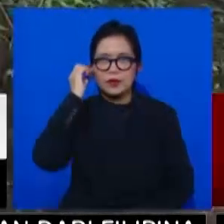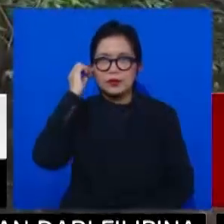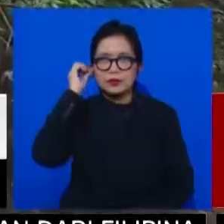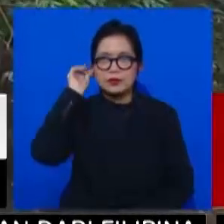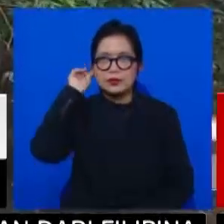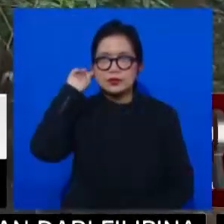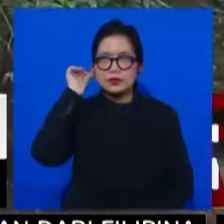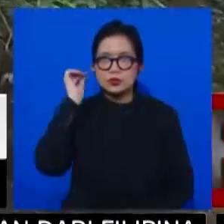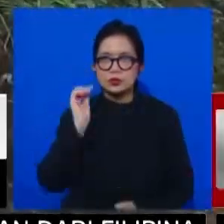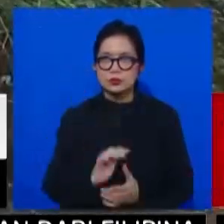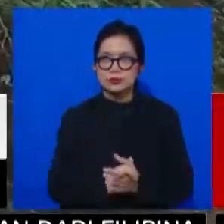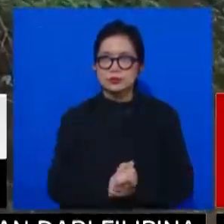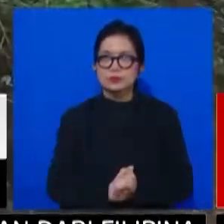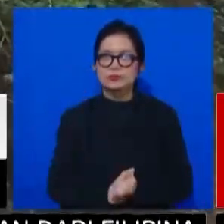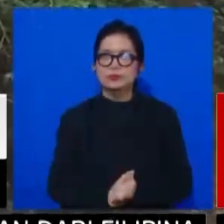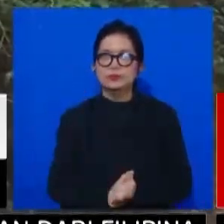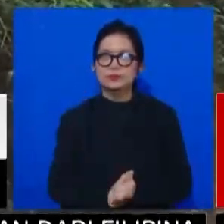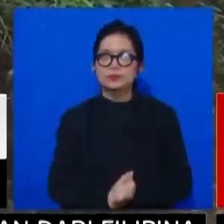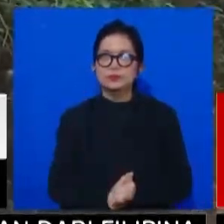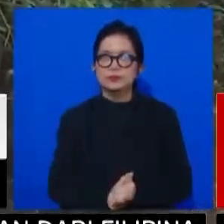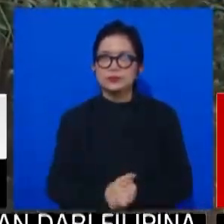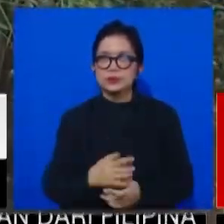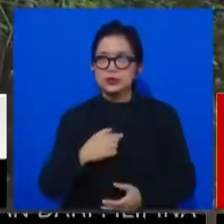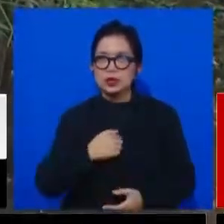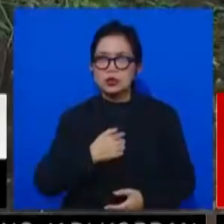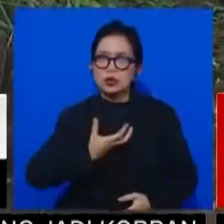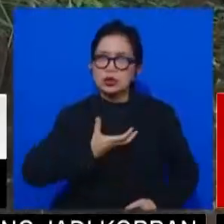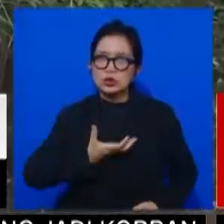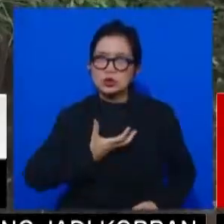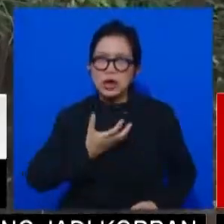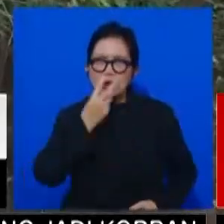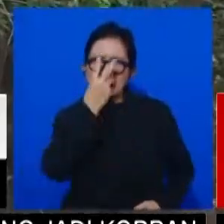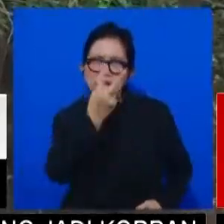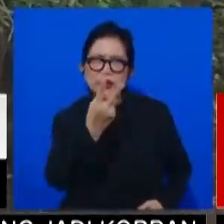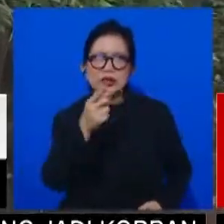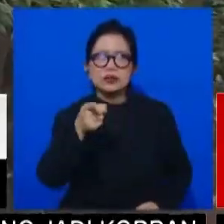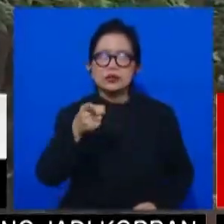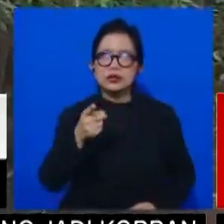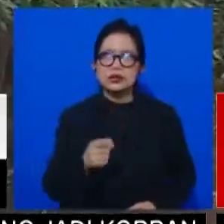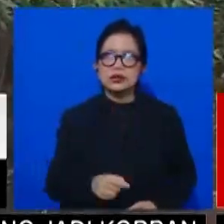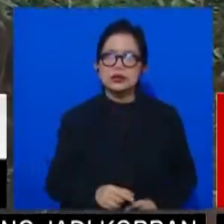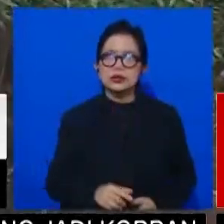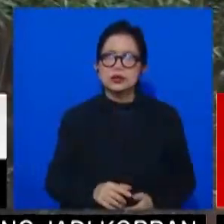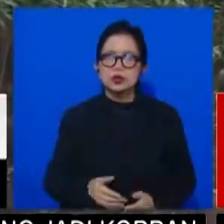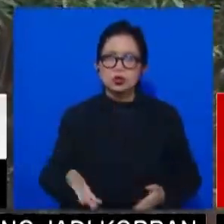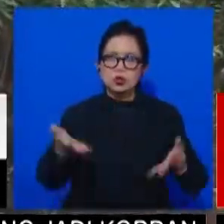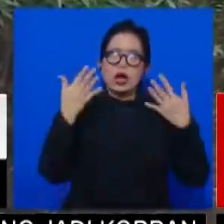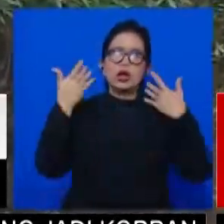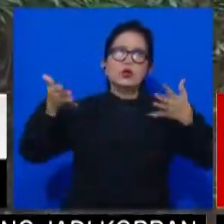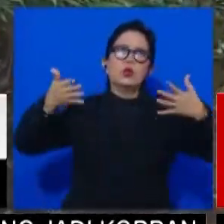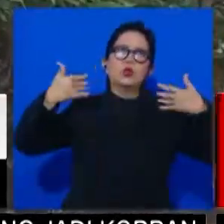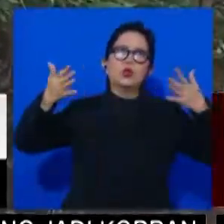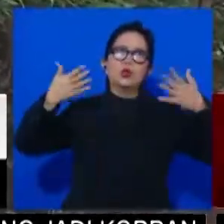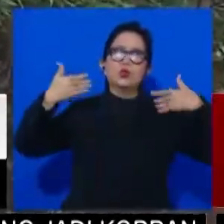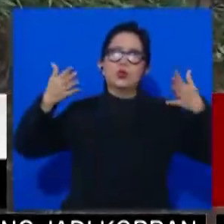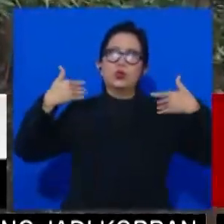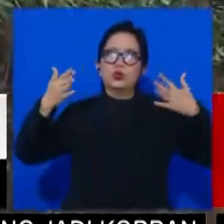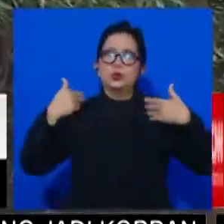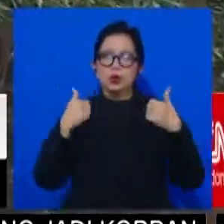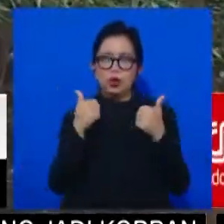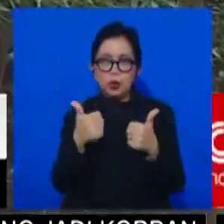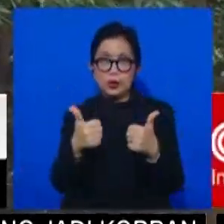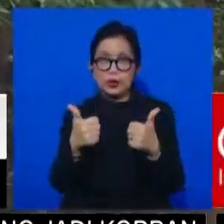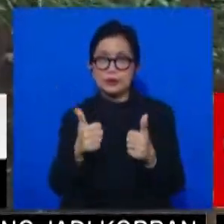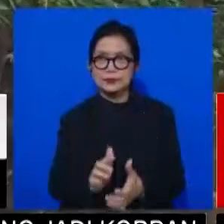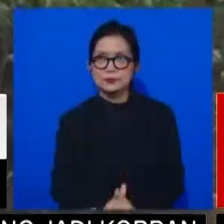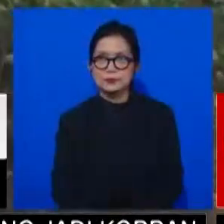Ini masih lihat, ini masih asli kayak yang di televisi-televisi itu, udara masih sejuk dan ya masih terjaga